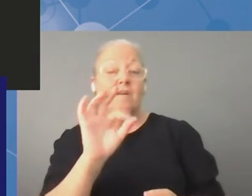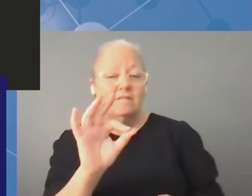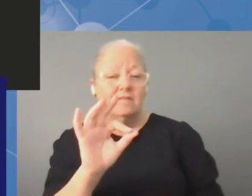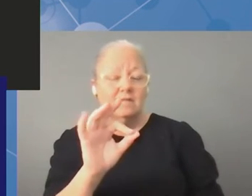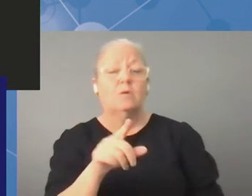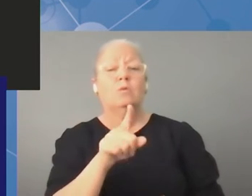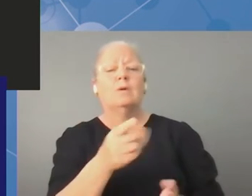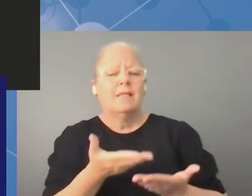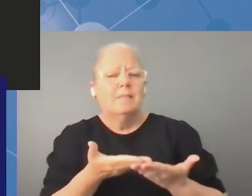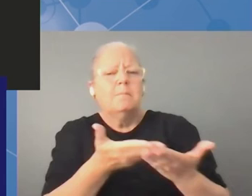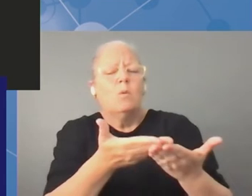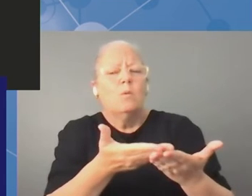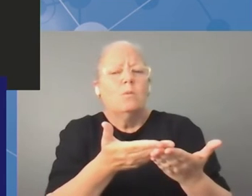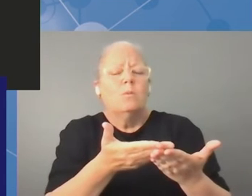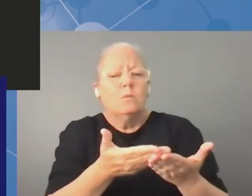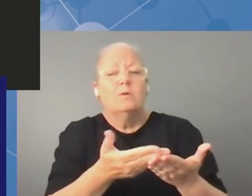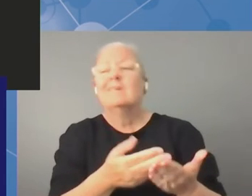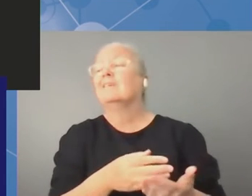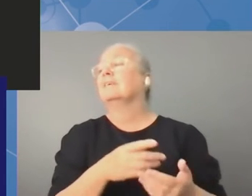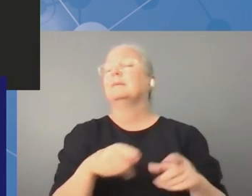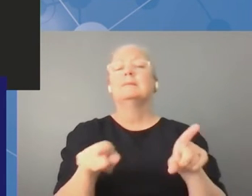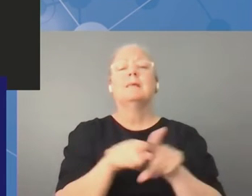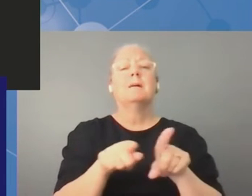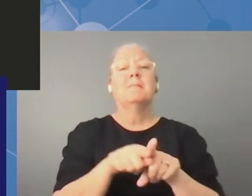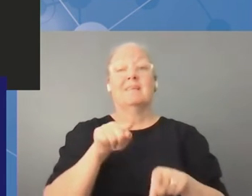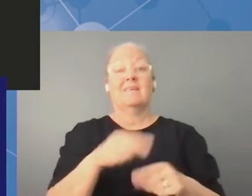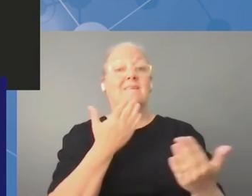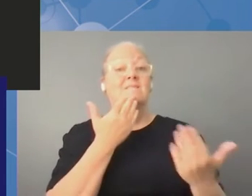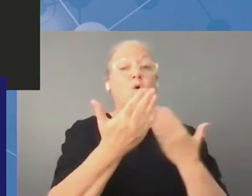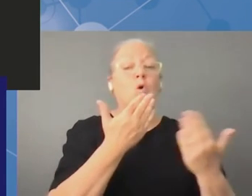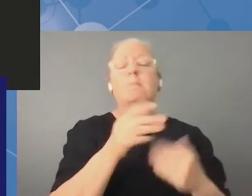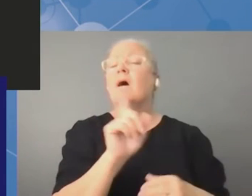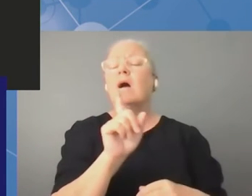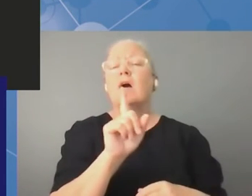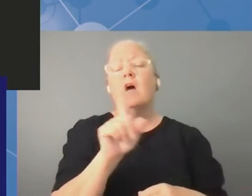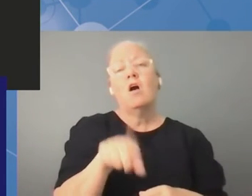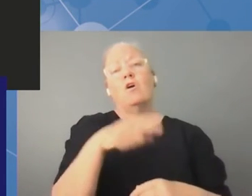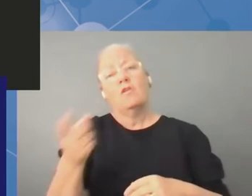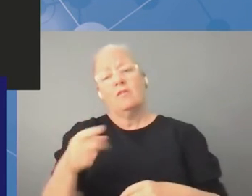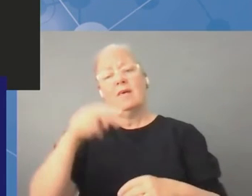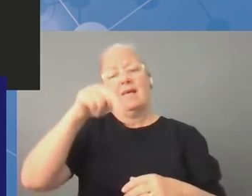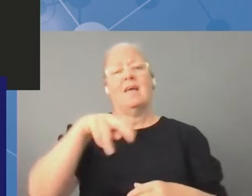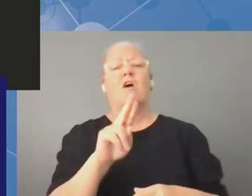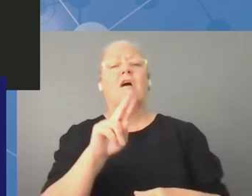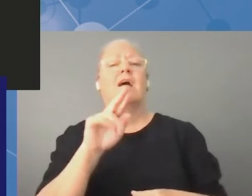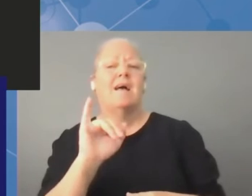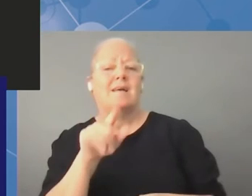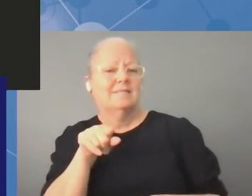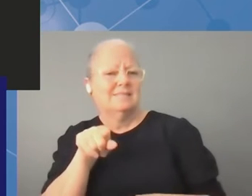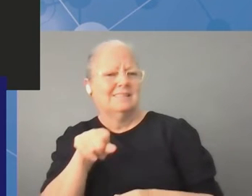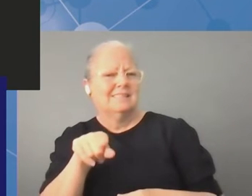И я хотела бы также попросить всех, в частности, организаторов